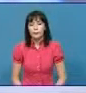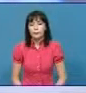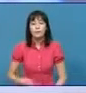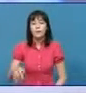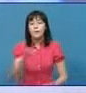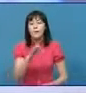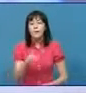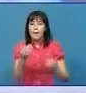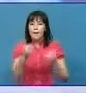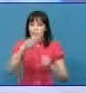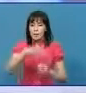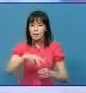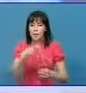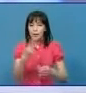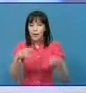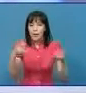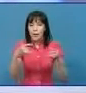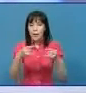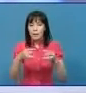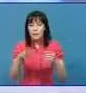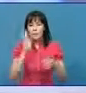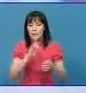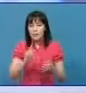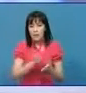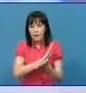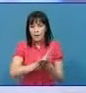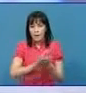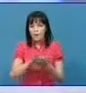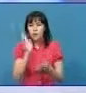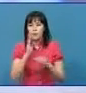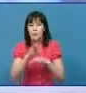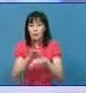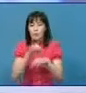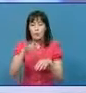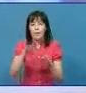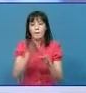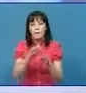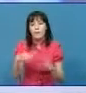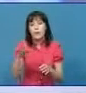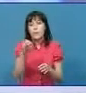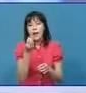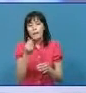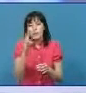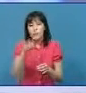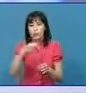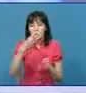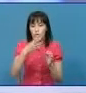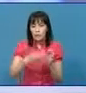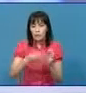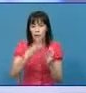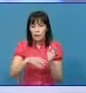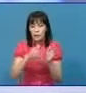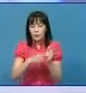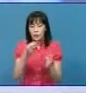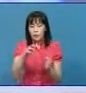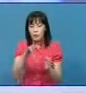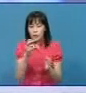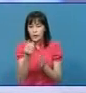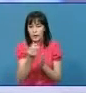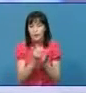Облысымызда биыл 22 арнаның табаны тазаланып, су жеткізу мүмкіндігі ұлғаяды. Бұл мақсатқа облыс қазынасына 247 миллион теңге қаржы бағытталып